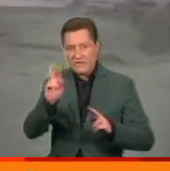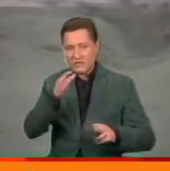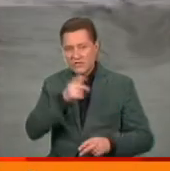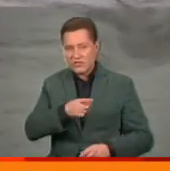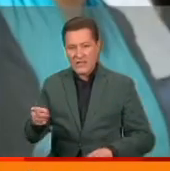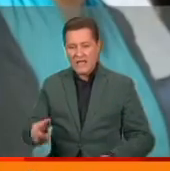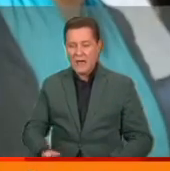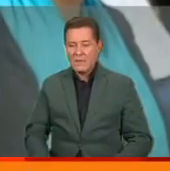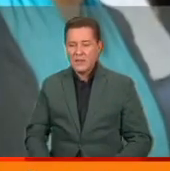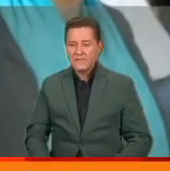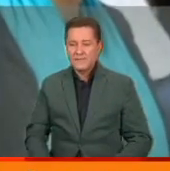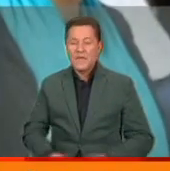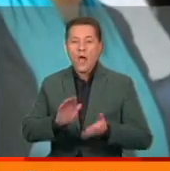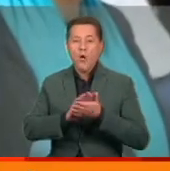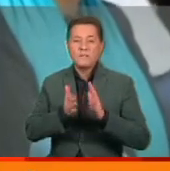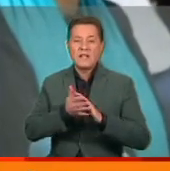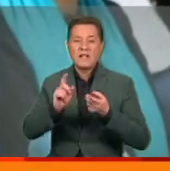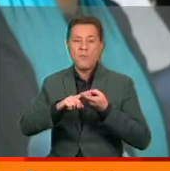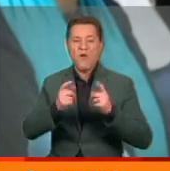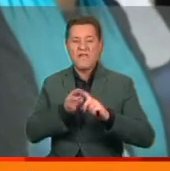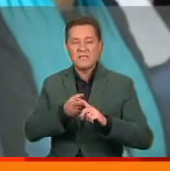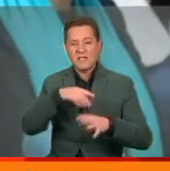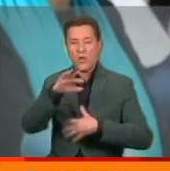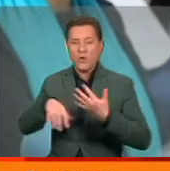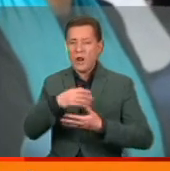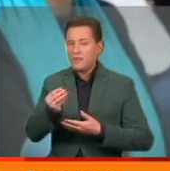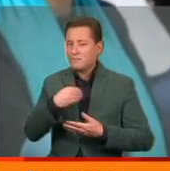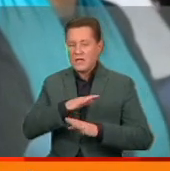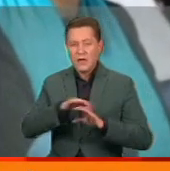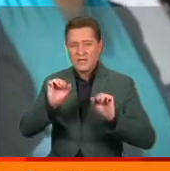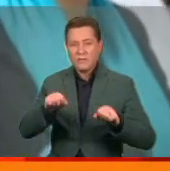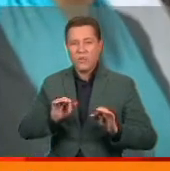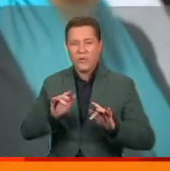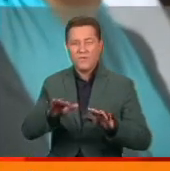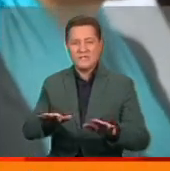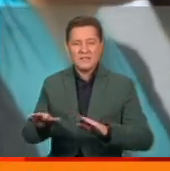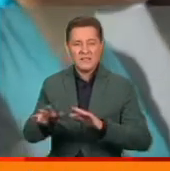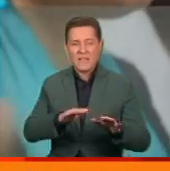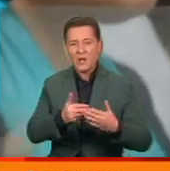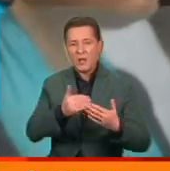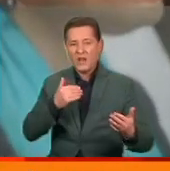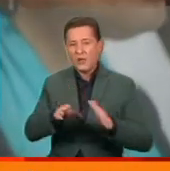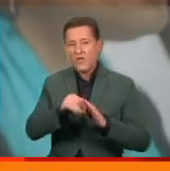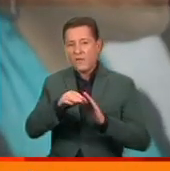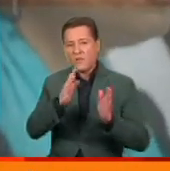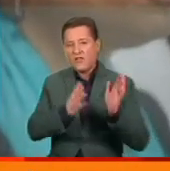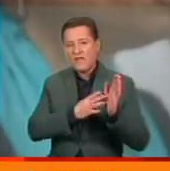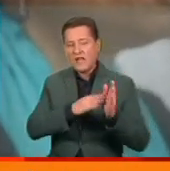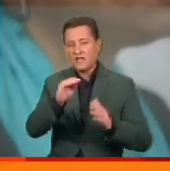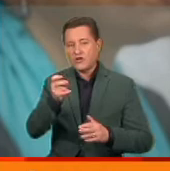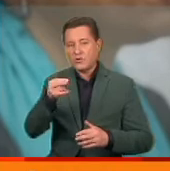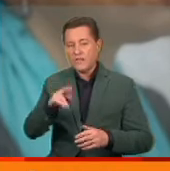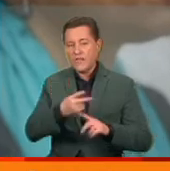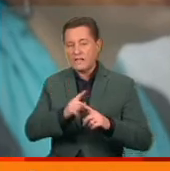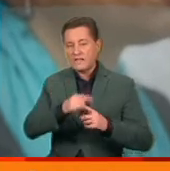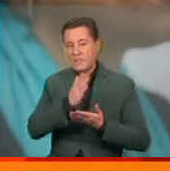термін. Обставини, пов'язані з ураганом, не дали змоги провести заходи напередодні виборів 9 жовтня. Це поставило